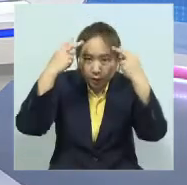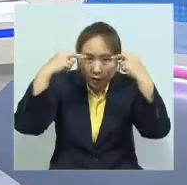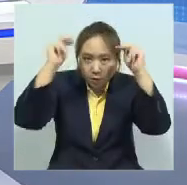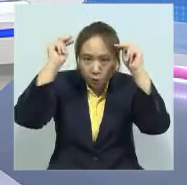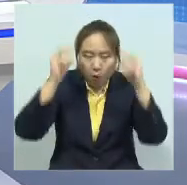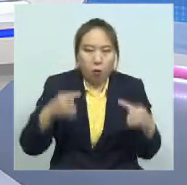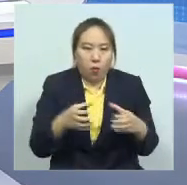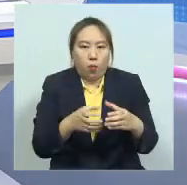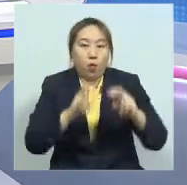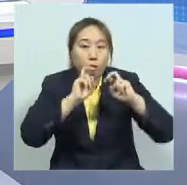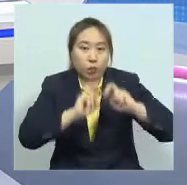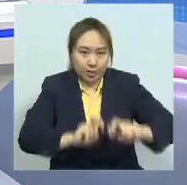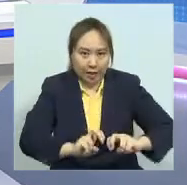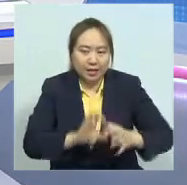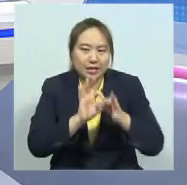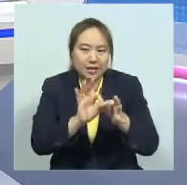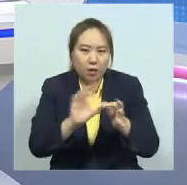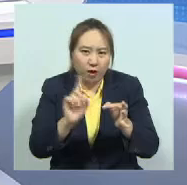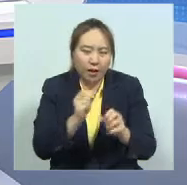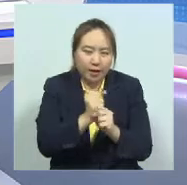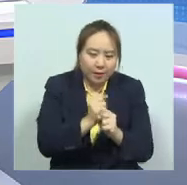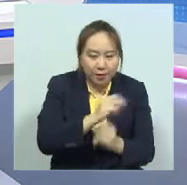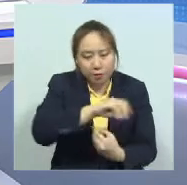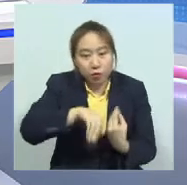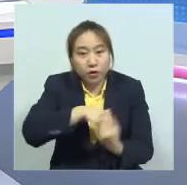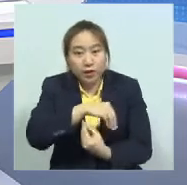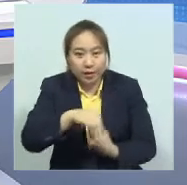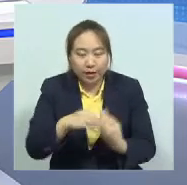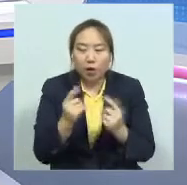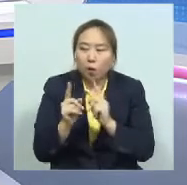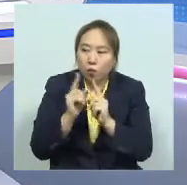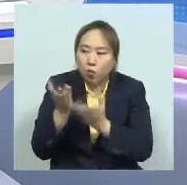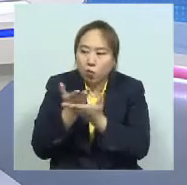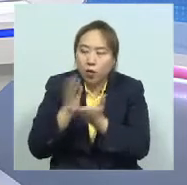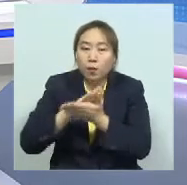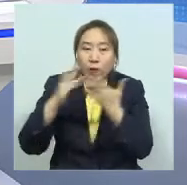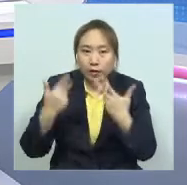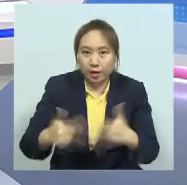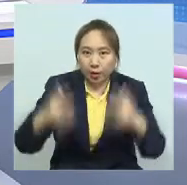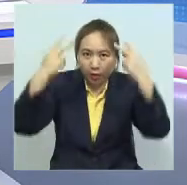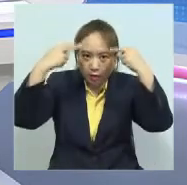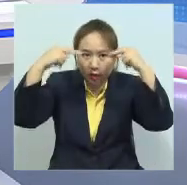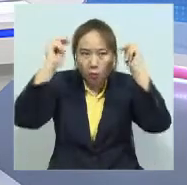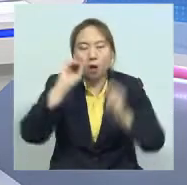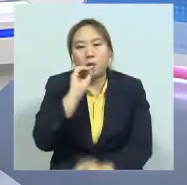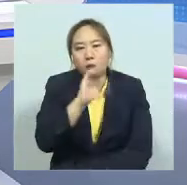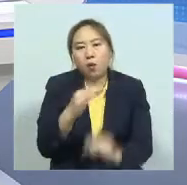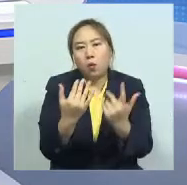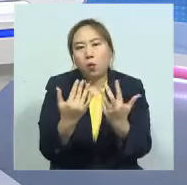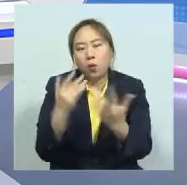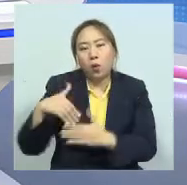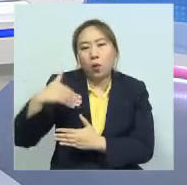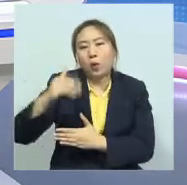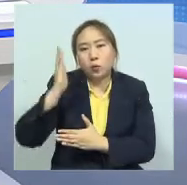ค่ะเป็นทีมวิจัยที่เกี่ยวข้องกับ Doing Business นะคะซึ่งหลังจากการพูดคุยแล้วท่านนายกรัฐมนตรีก็ยืนยันว่าหลังจากนี้